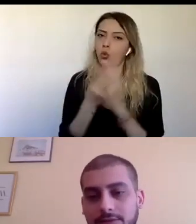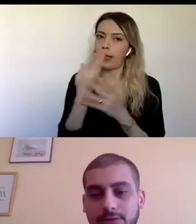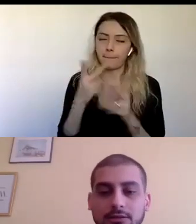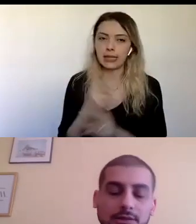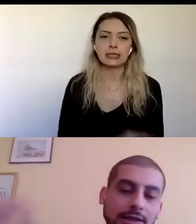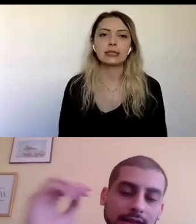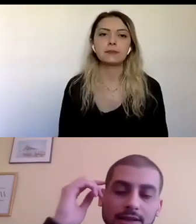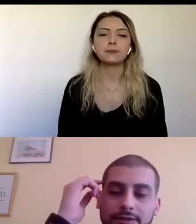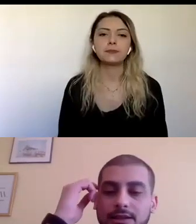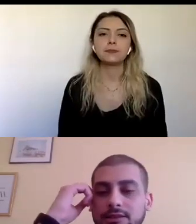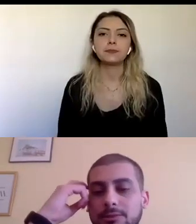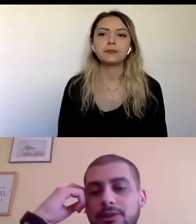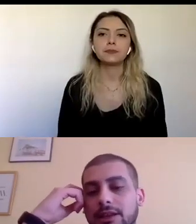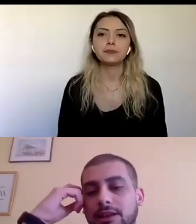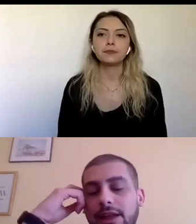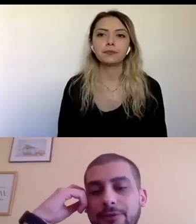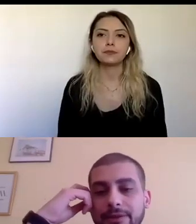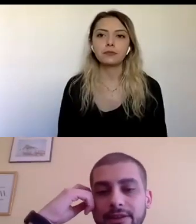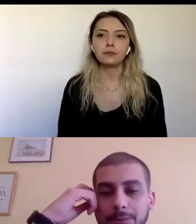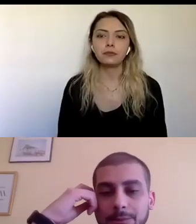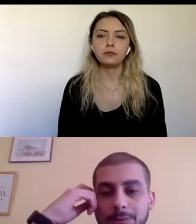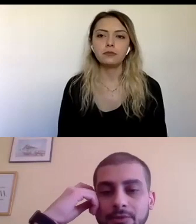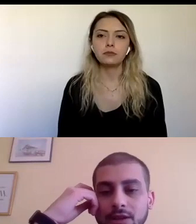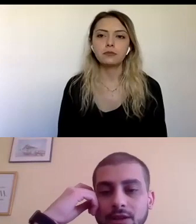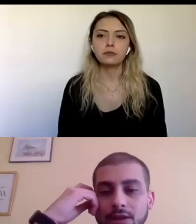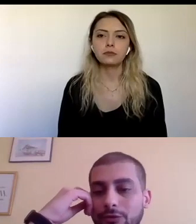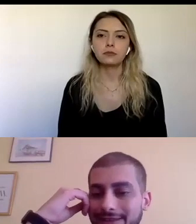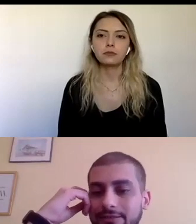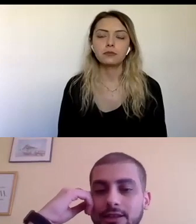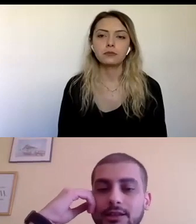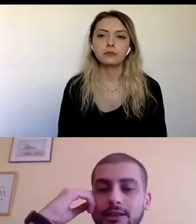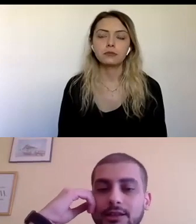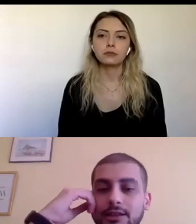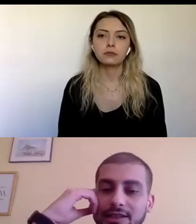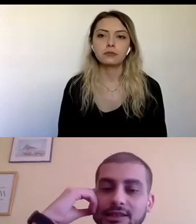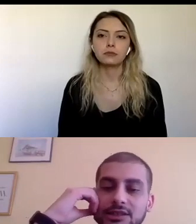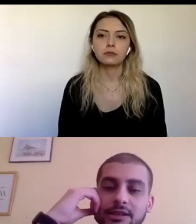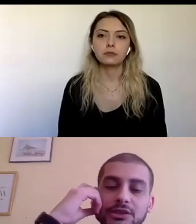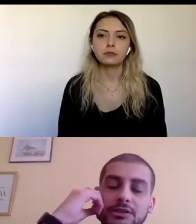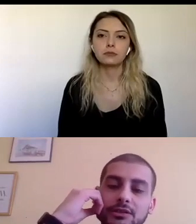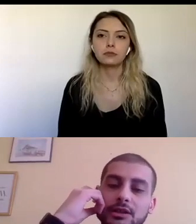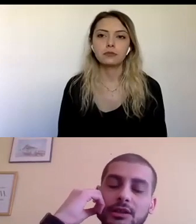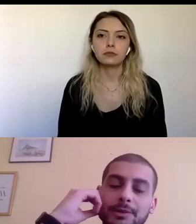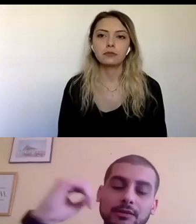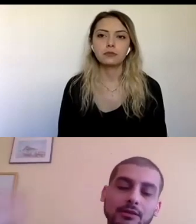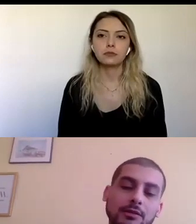yetkililer tarafından, yani yetkililerden kastım EFF gibi güvenilirliği test